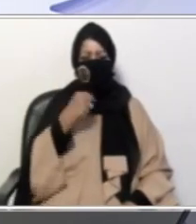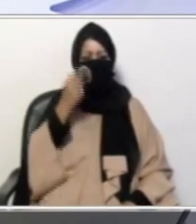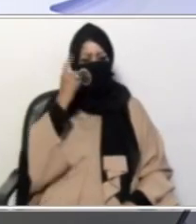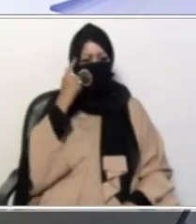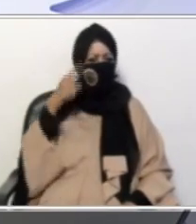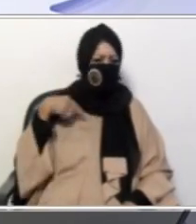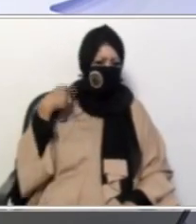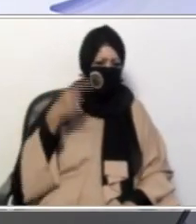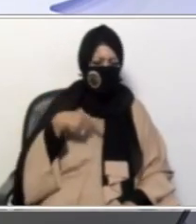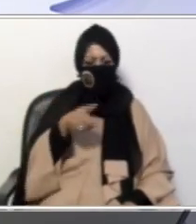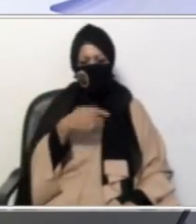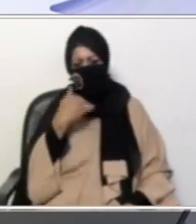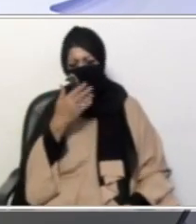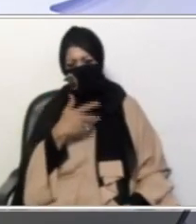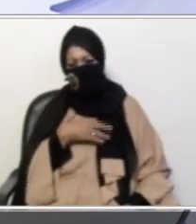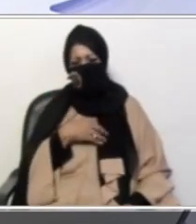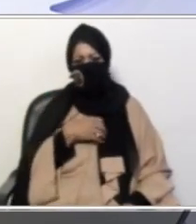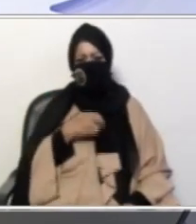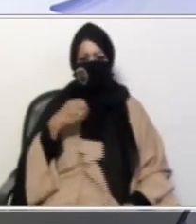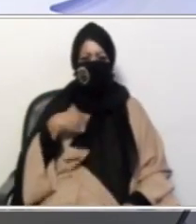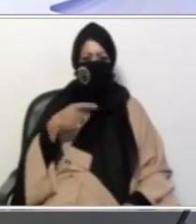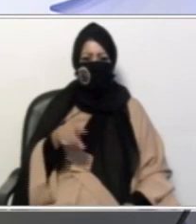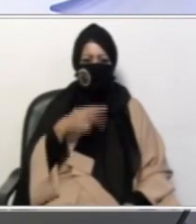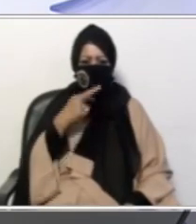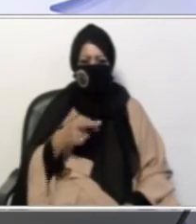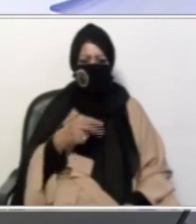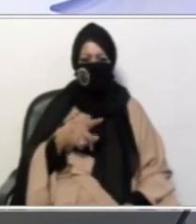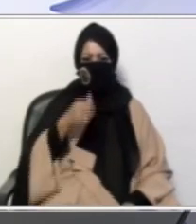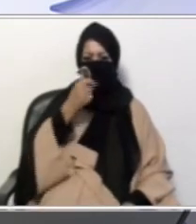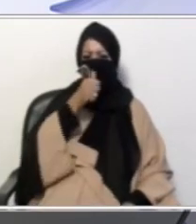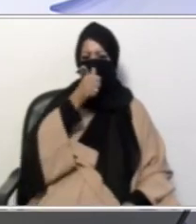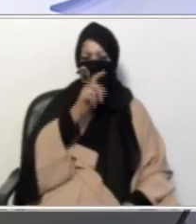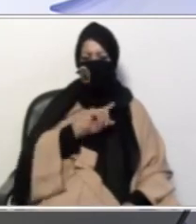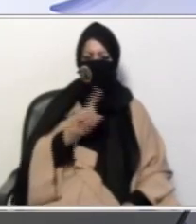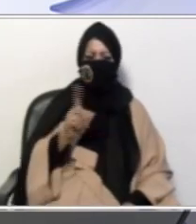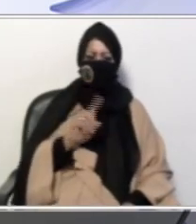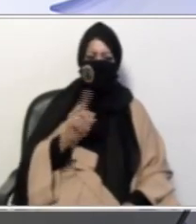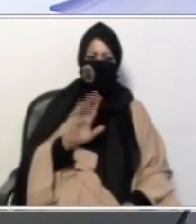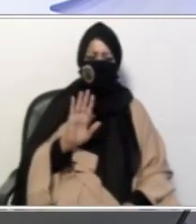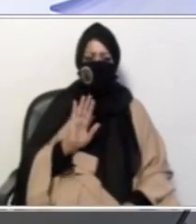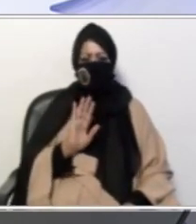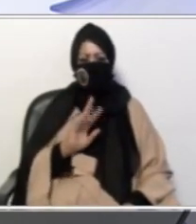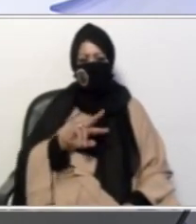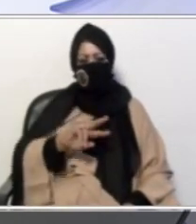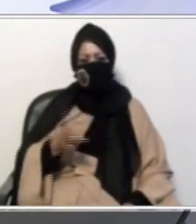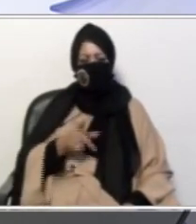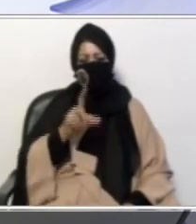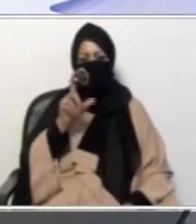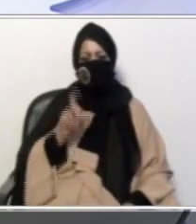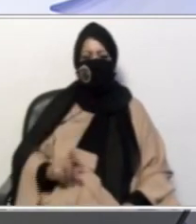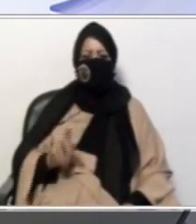في هذه الحاله لو صليت ووراء في الصلاه جائزه ولكن افضل ان نصلي وراء غيره